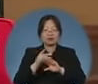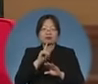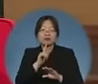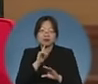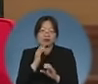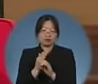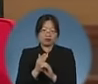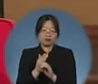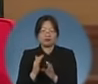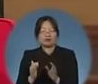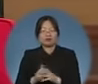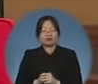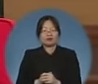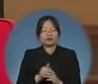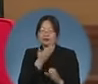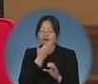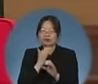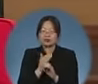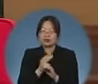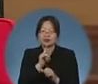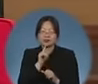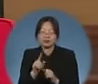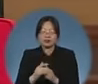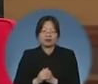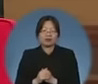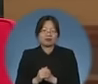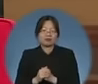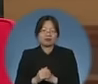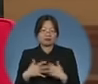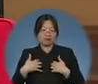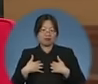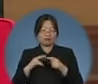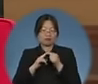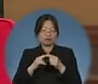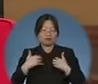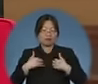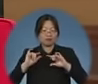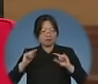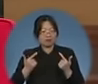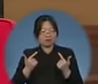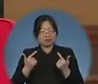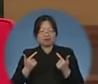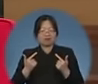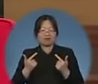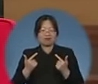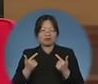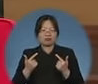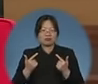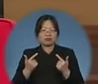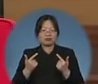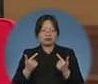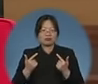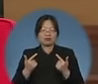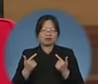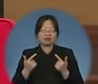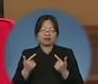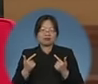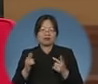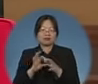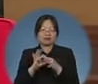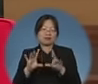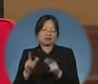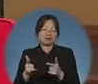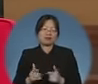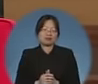지금 하는 것이지 네. 핵심적으로 즐겁고 아니냐와 약간 빗나가는 지금 얘기일 수도 있거든요.